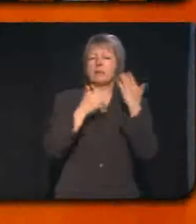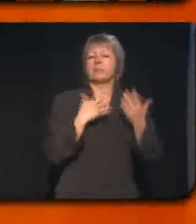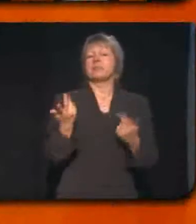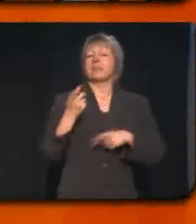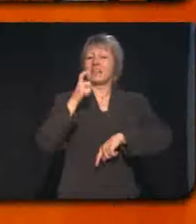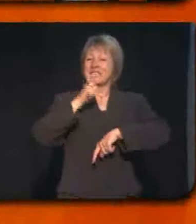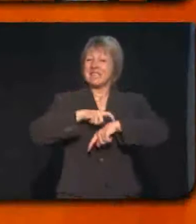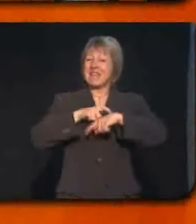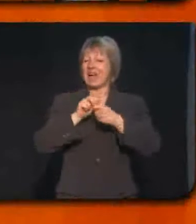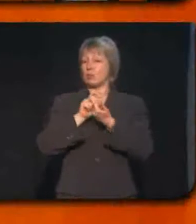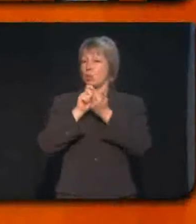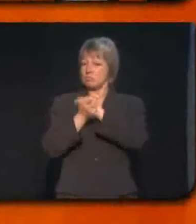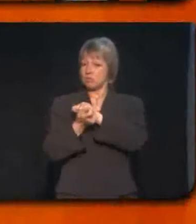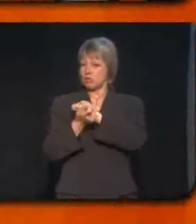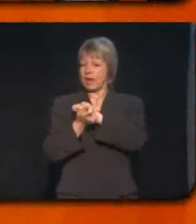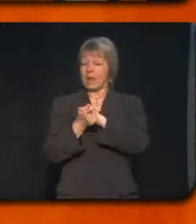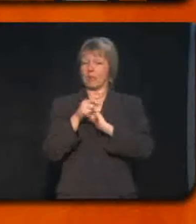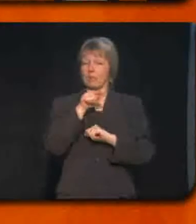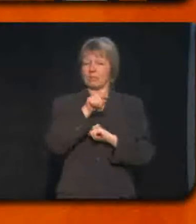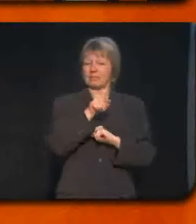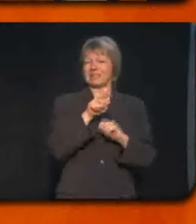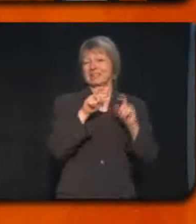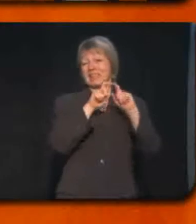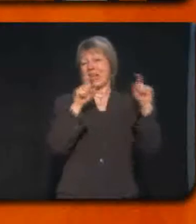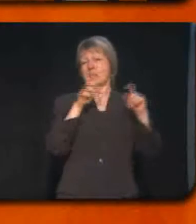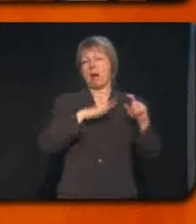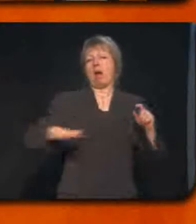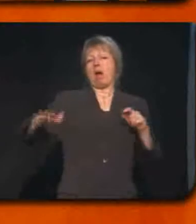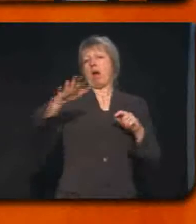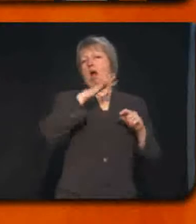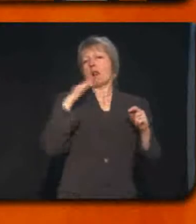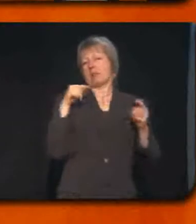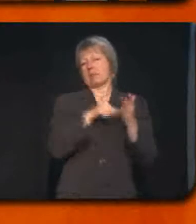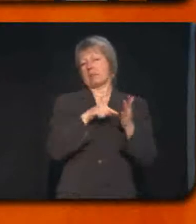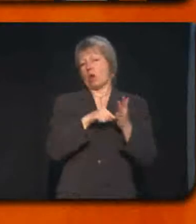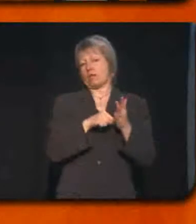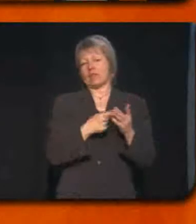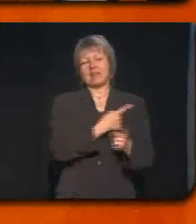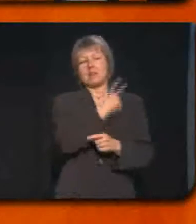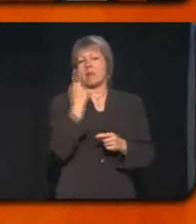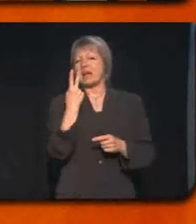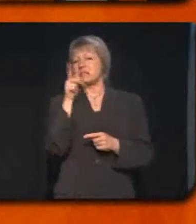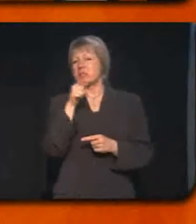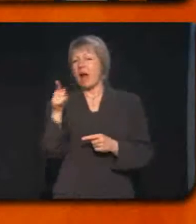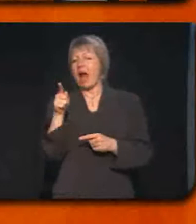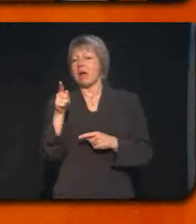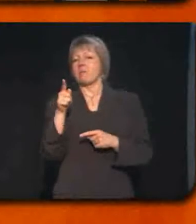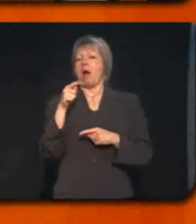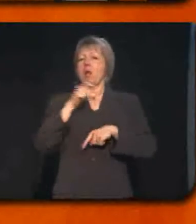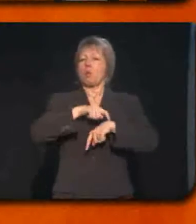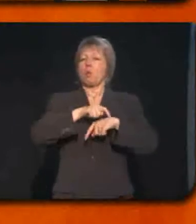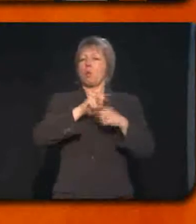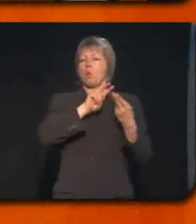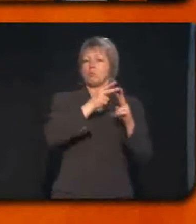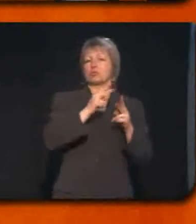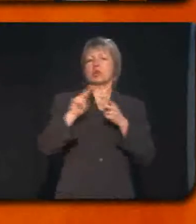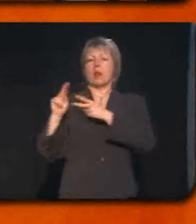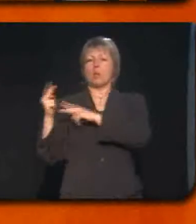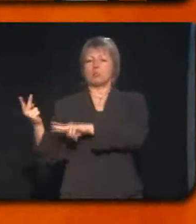Zeitumstellung ist ein Thema das uns alle betrifft zweimal im Jahr werden die Uhren umgestellt im Sommer